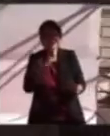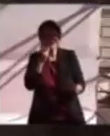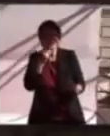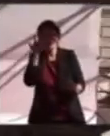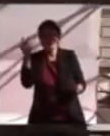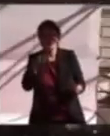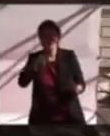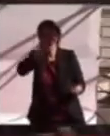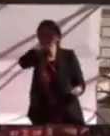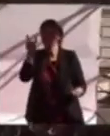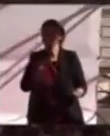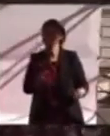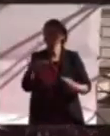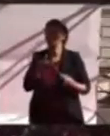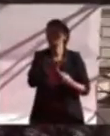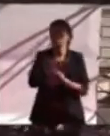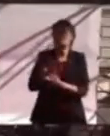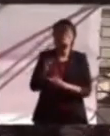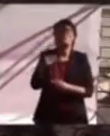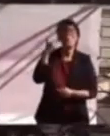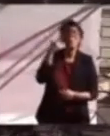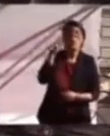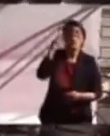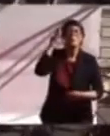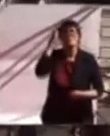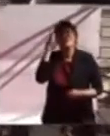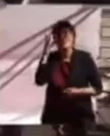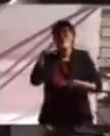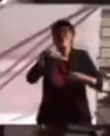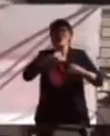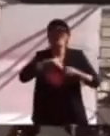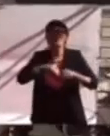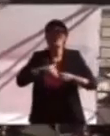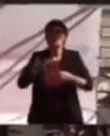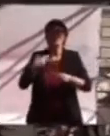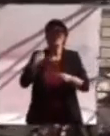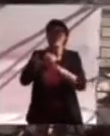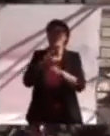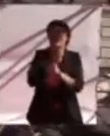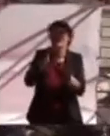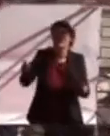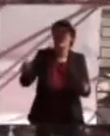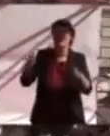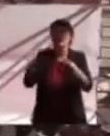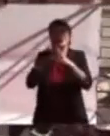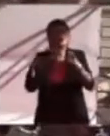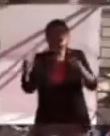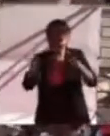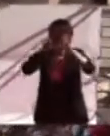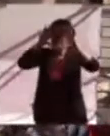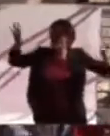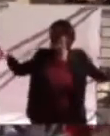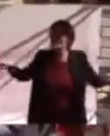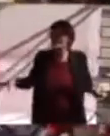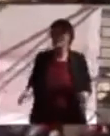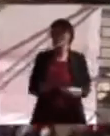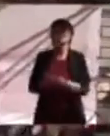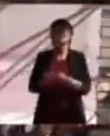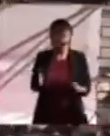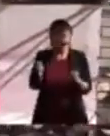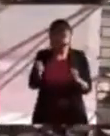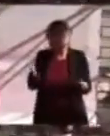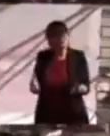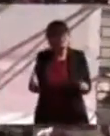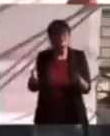le donne e gli uomini le associazioni i lavoratori le lavoratrici le imprese le associazioni il volontariato